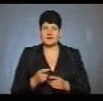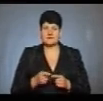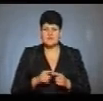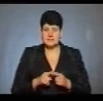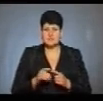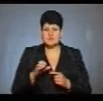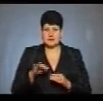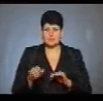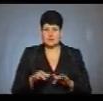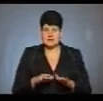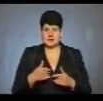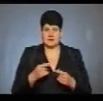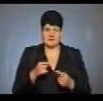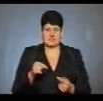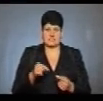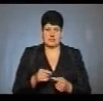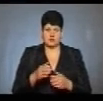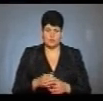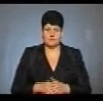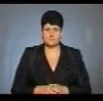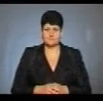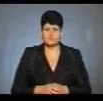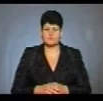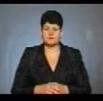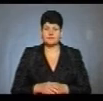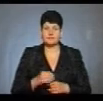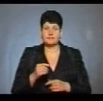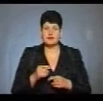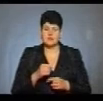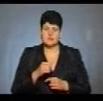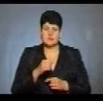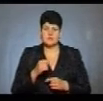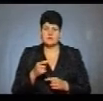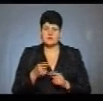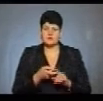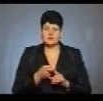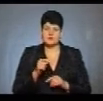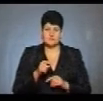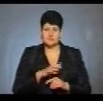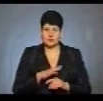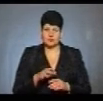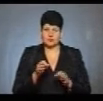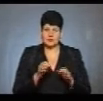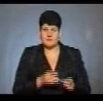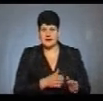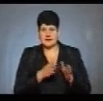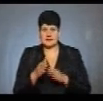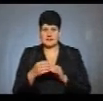стадії процесу, який він визначить. Через те, що Андрія Горбатюка не було у суді, засідання перенесли на 19